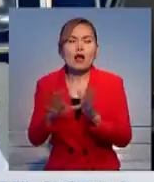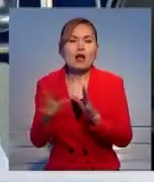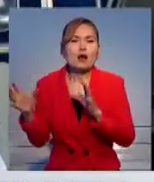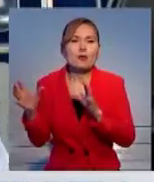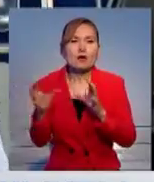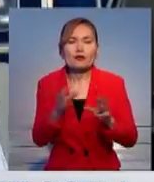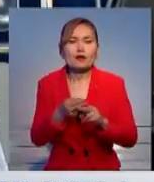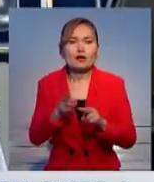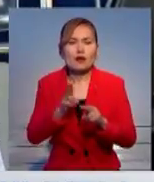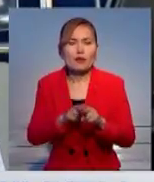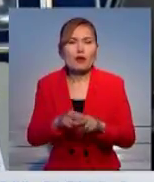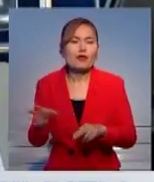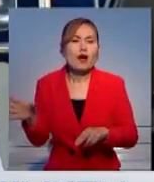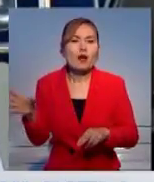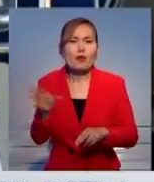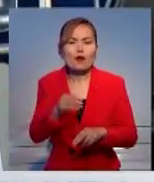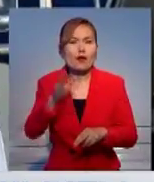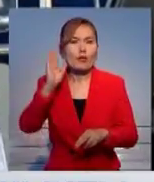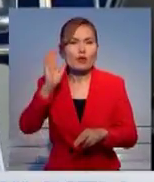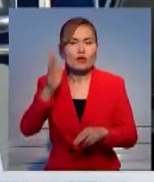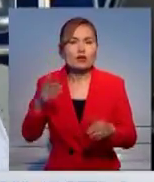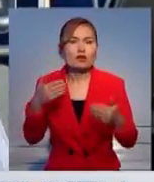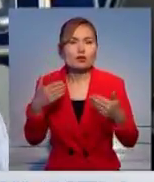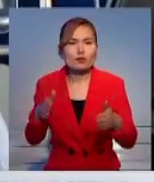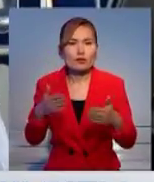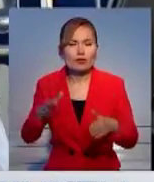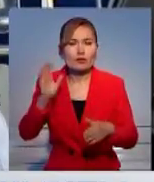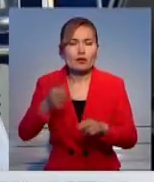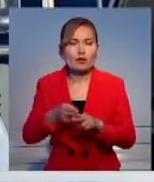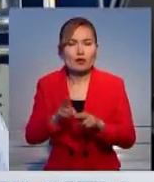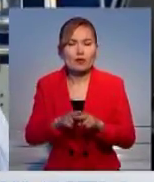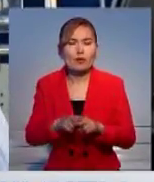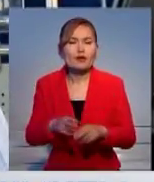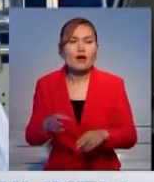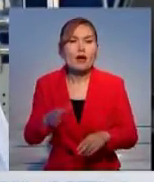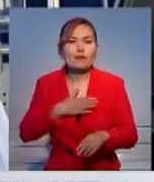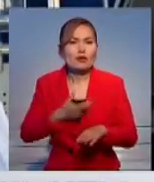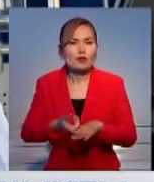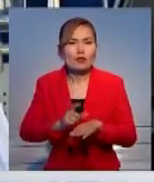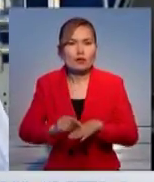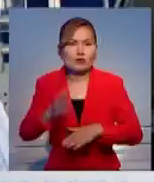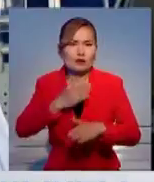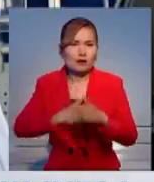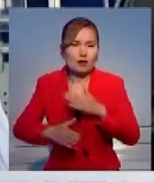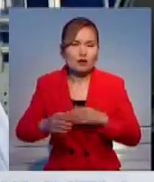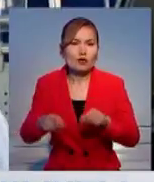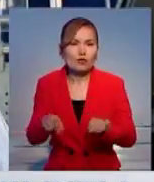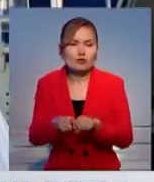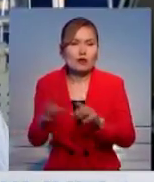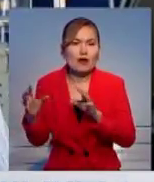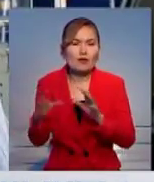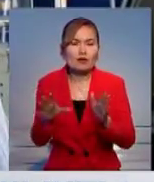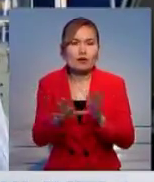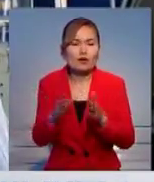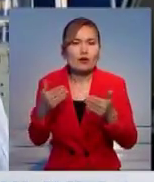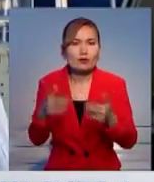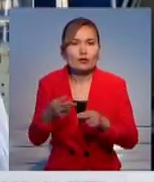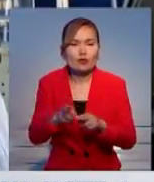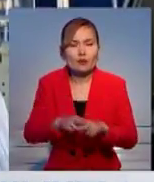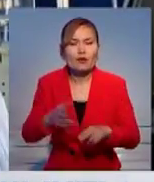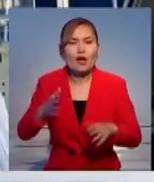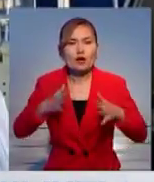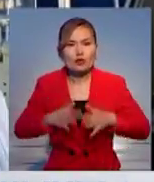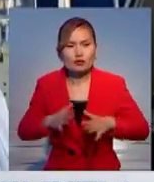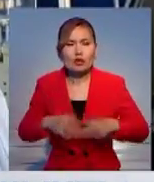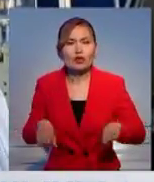Электроавтобустармен электромашиналардың болашағы зор. Өз басым осы тектес жаңалықтарды қуана қабылдаймын. Біздің елде заманға сай көштен қалмауы